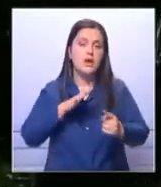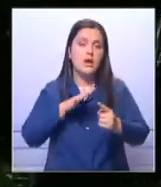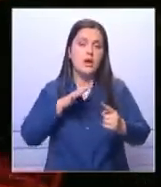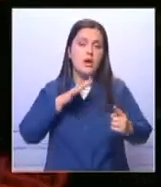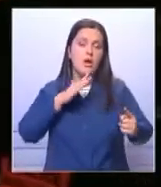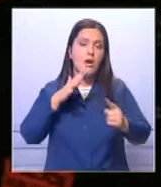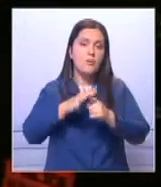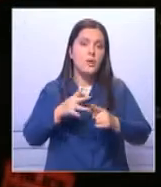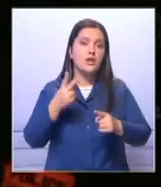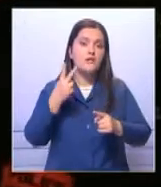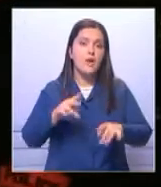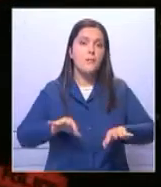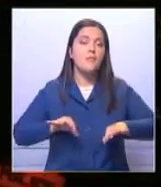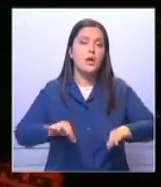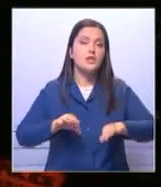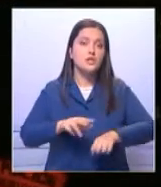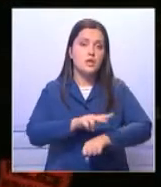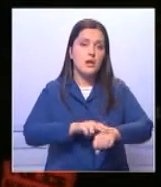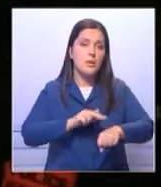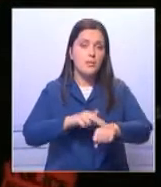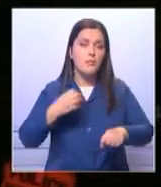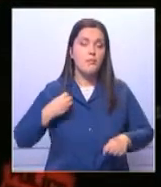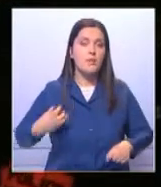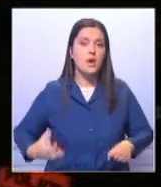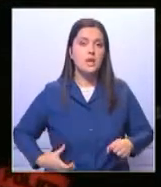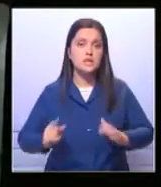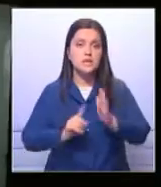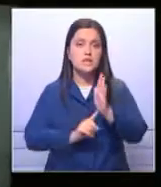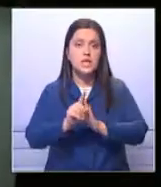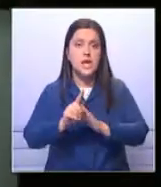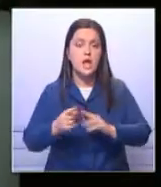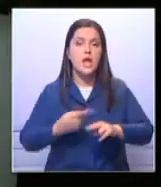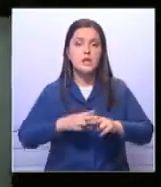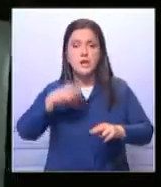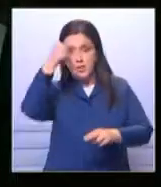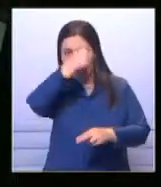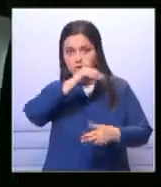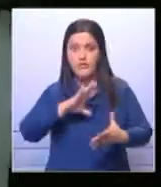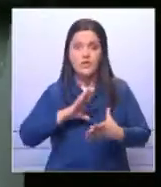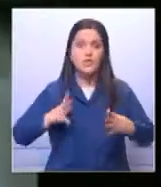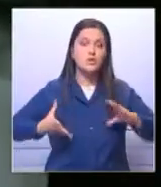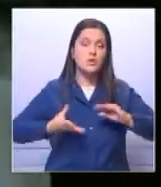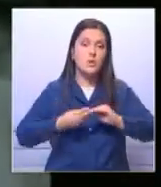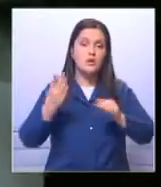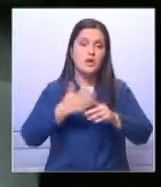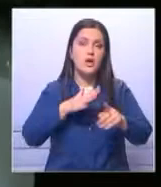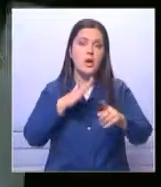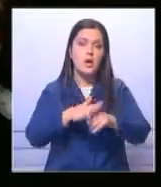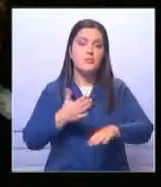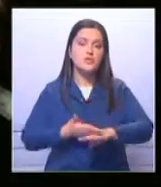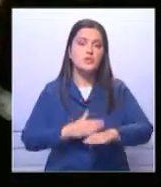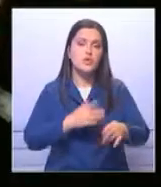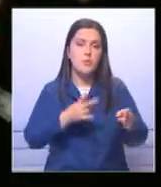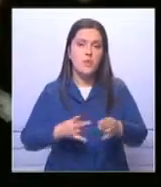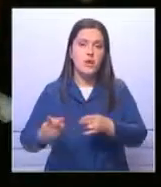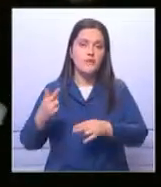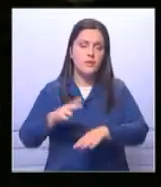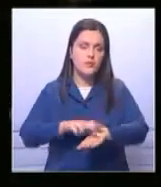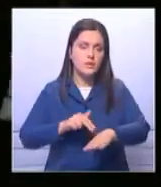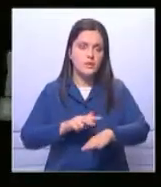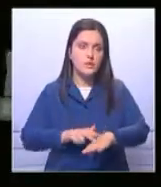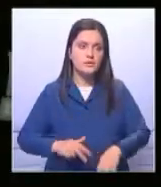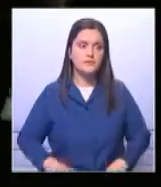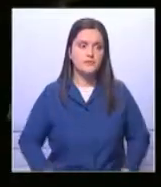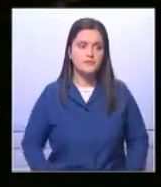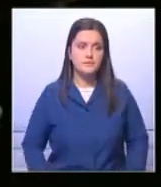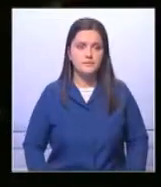послужило нападение на 2 патрульные машины в пригороде Парижа в начале месяца. В результате атаки тяжело пострадали 2 стражей порядка.